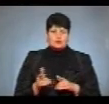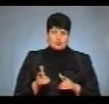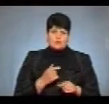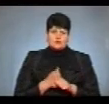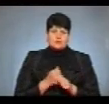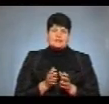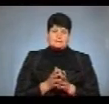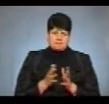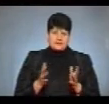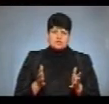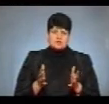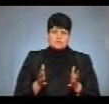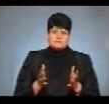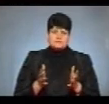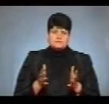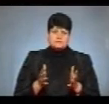їх більше.